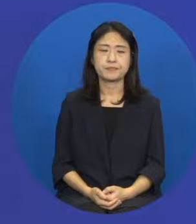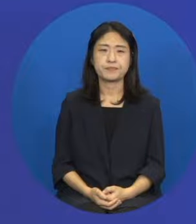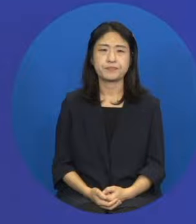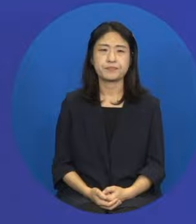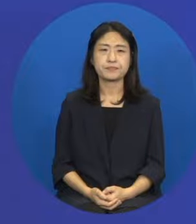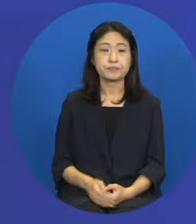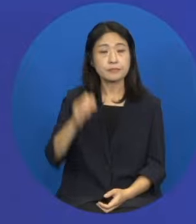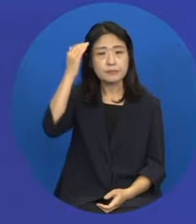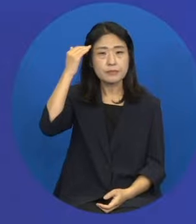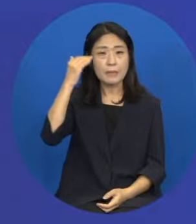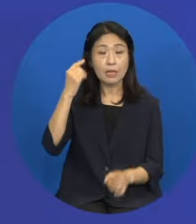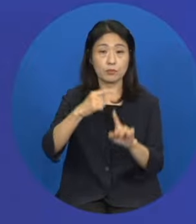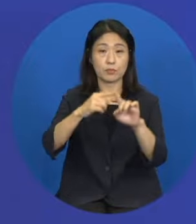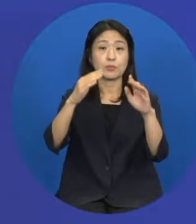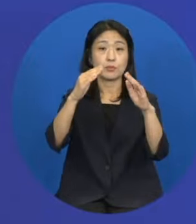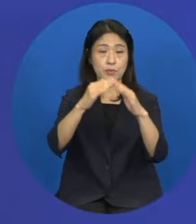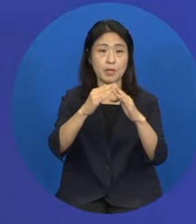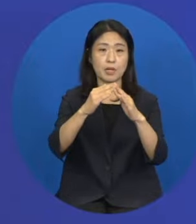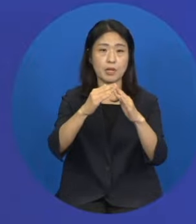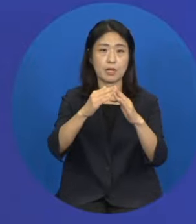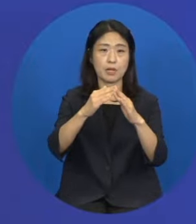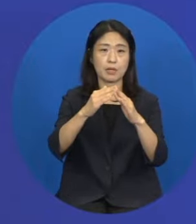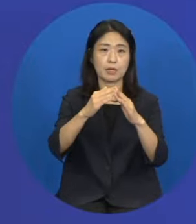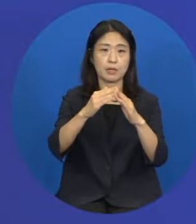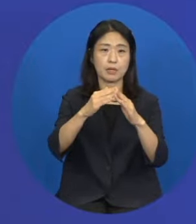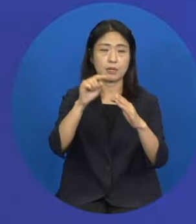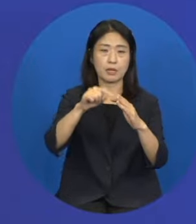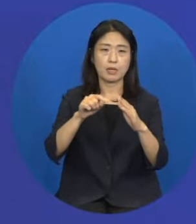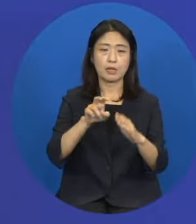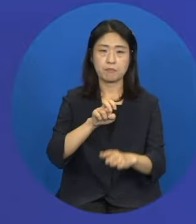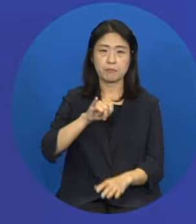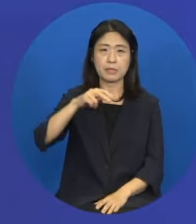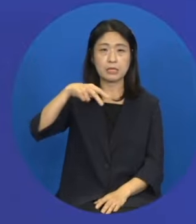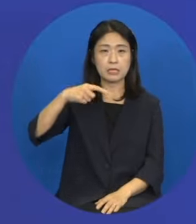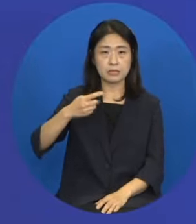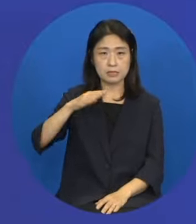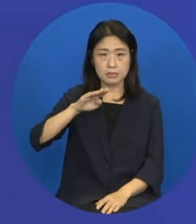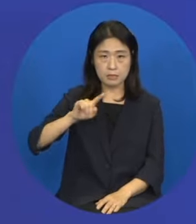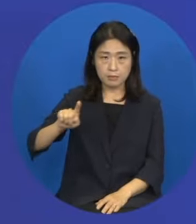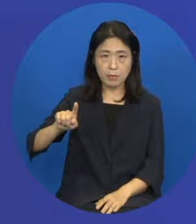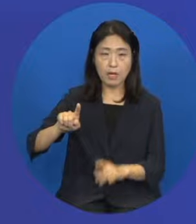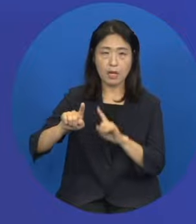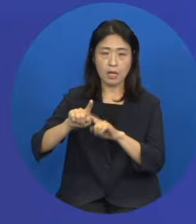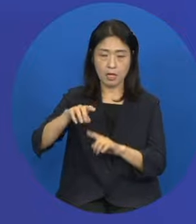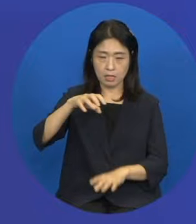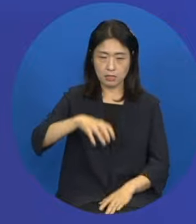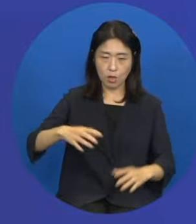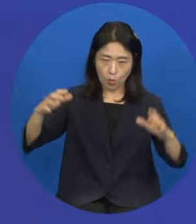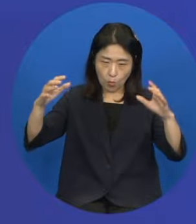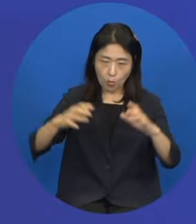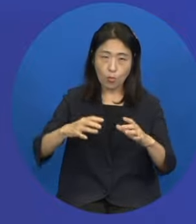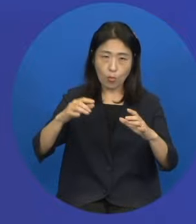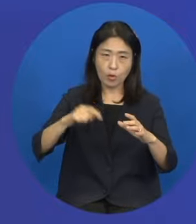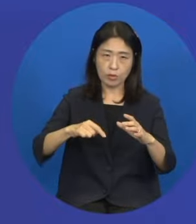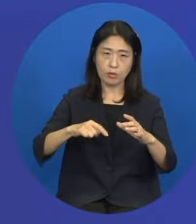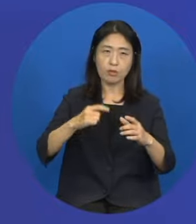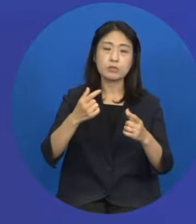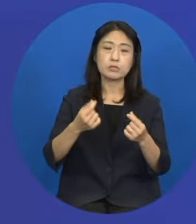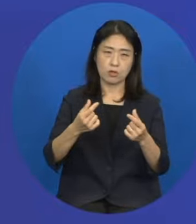저는 한국교회가 미스바에 모여서 사무엘과 백성들이 기도한 것처럼 기도해야 한다고 저는